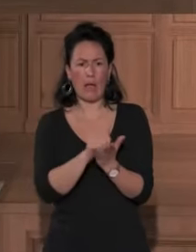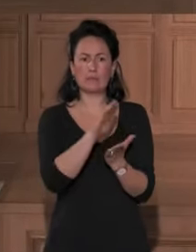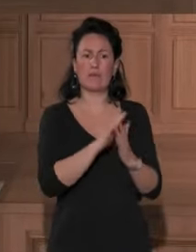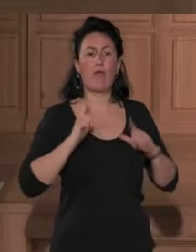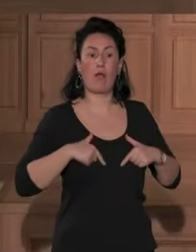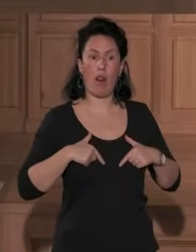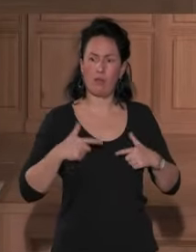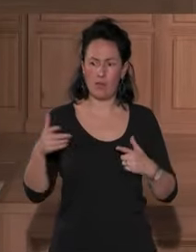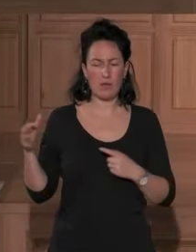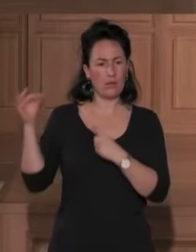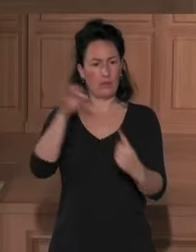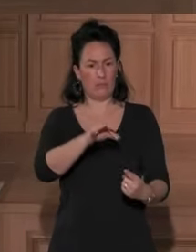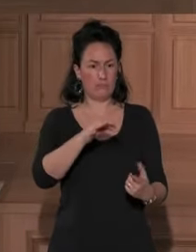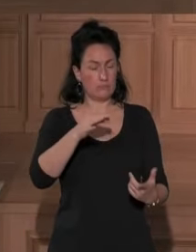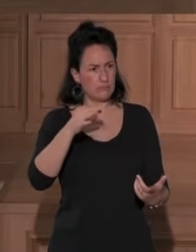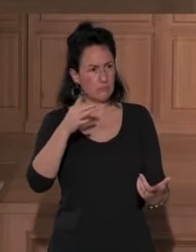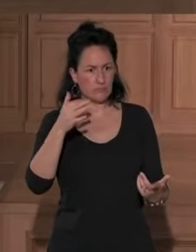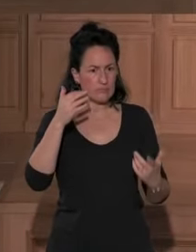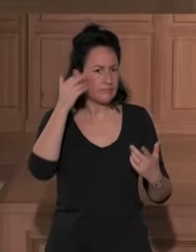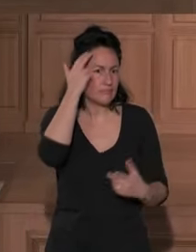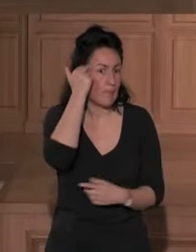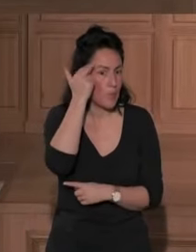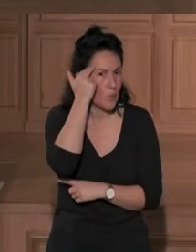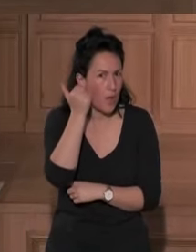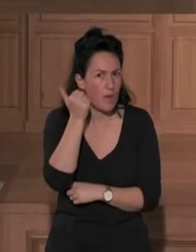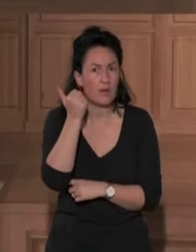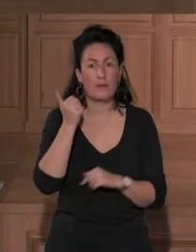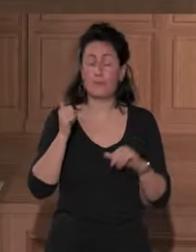quoi. Mais quand vous inscrivez un